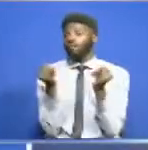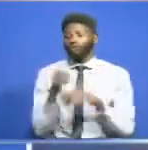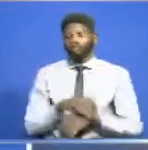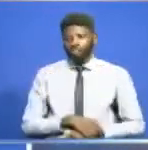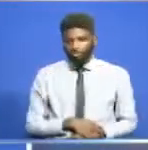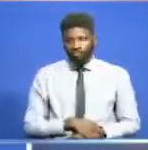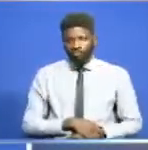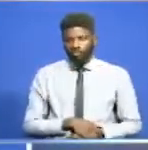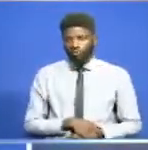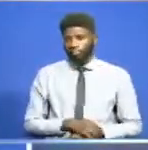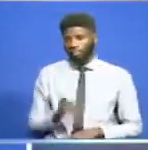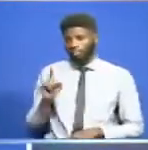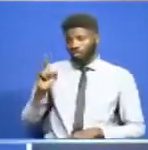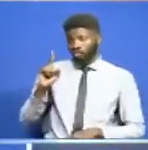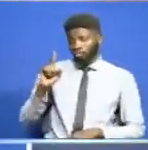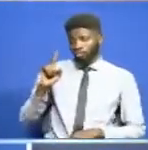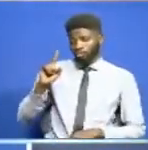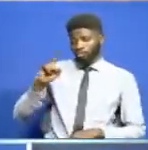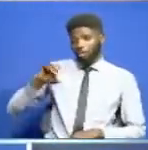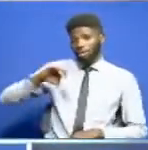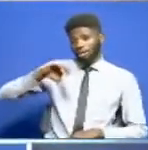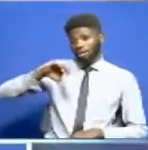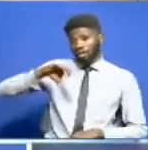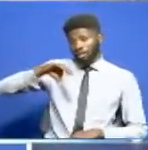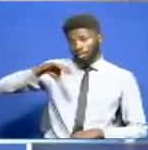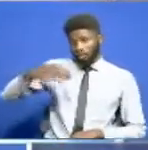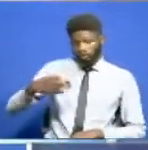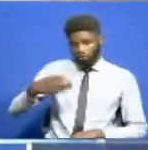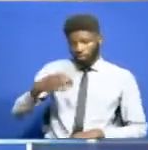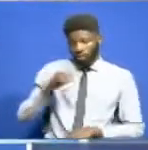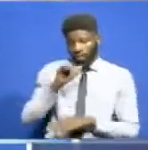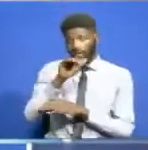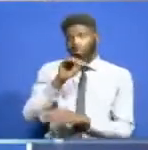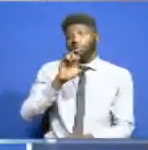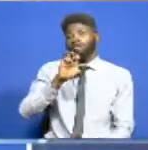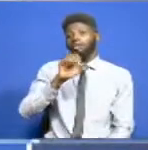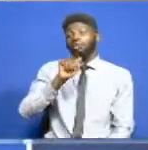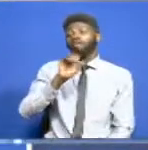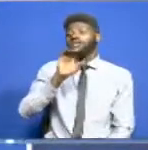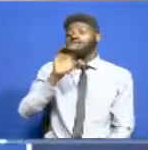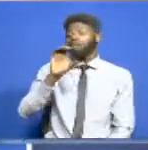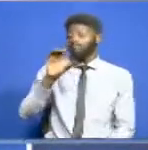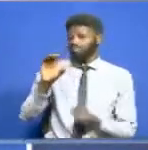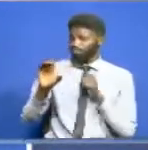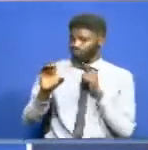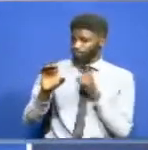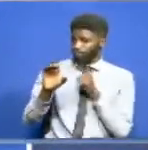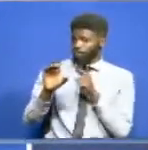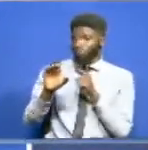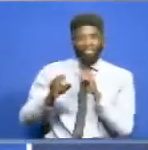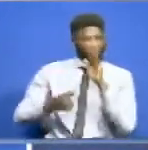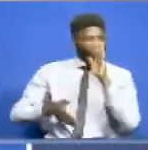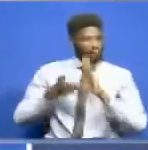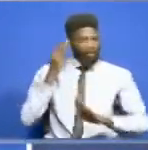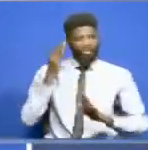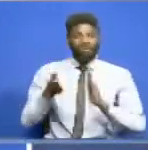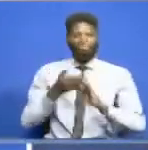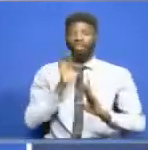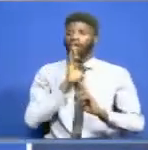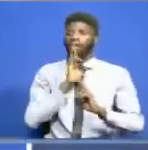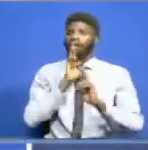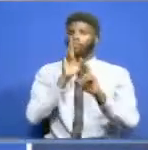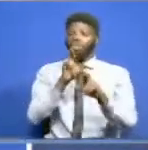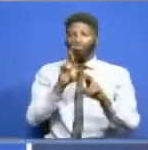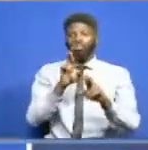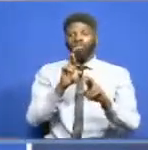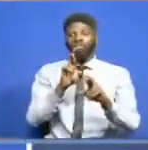Serikali ya kaunti ya Nairobi imeitaka tume ya maadili na kukabiliana na ufisadi humu nchini EACC kuharakisha utoaji wa ripoti ya uchunguzi